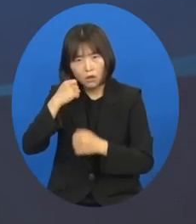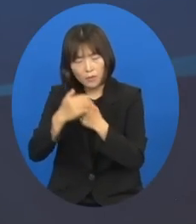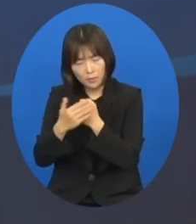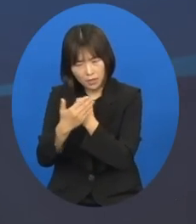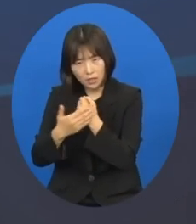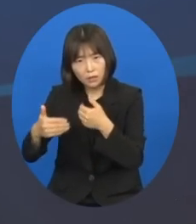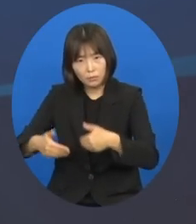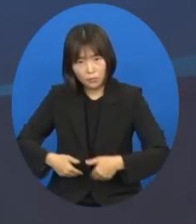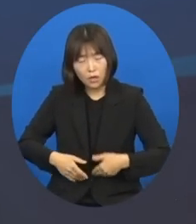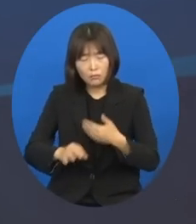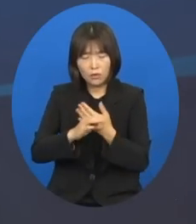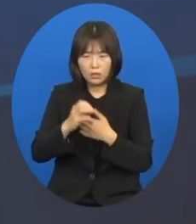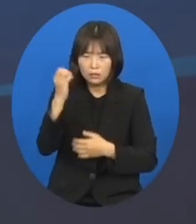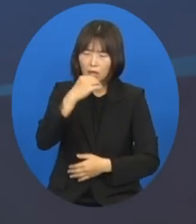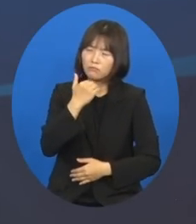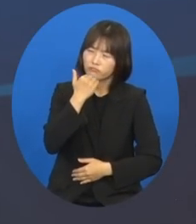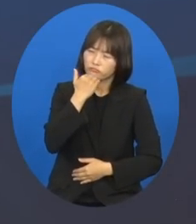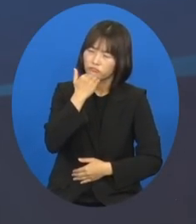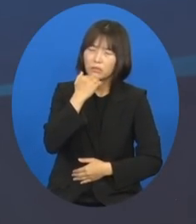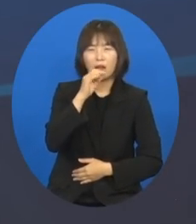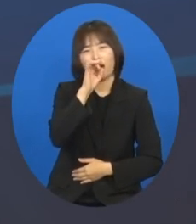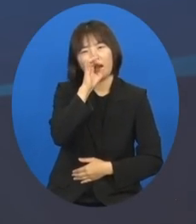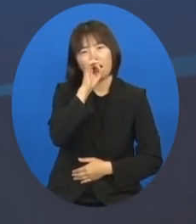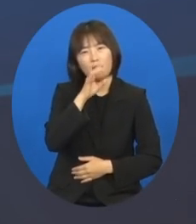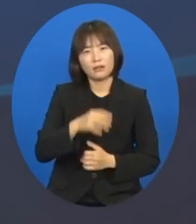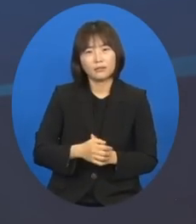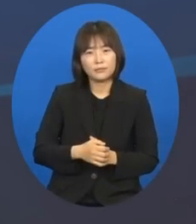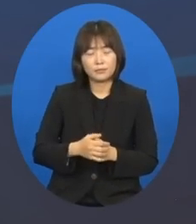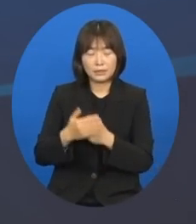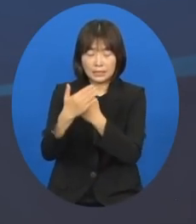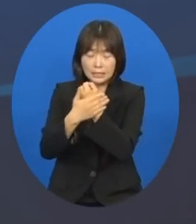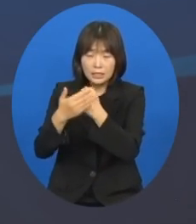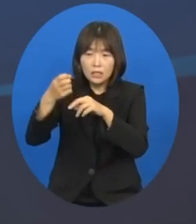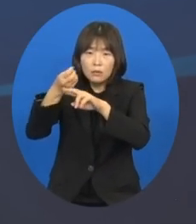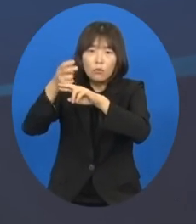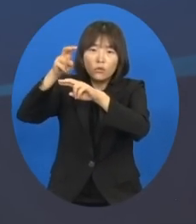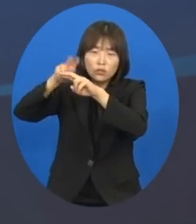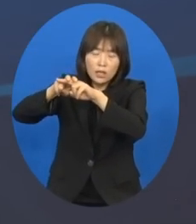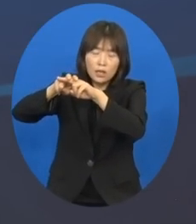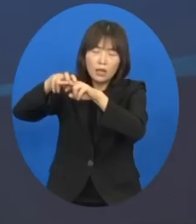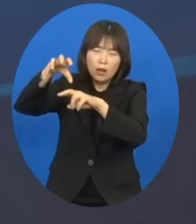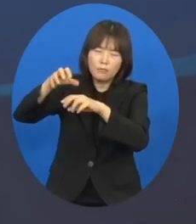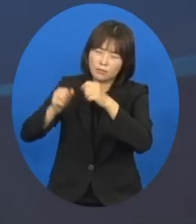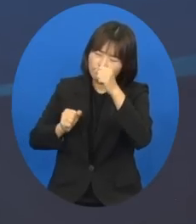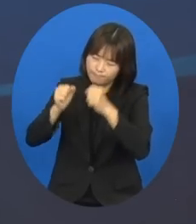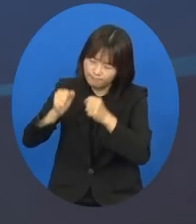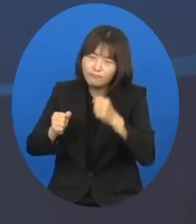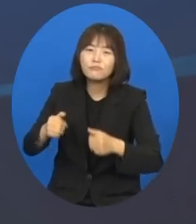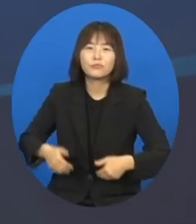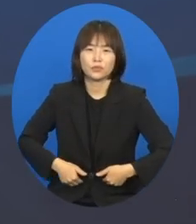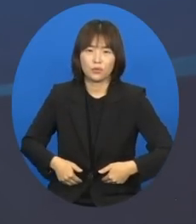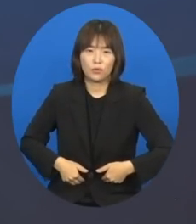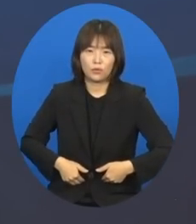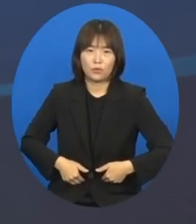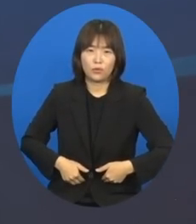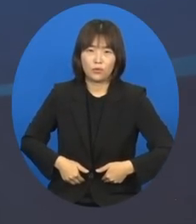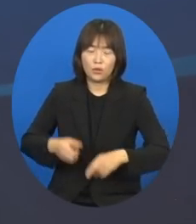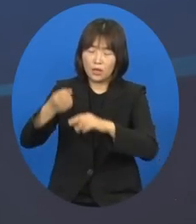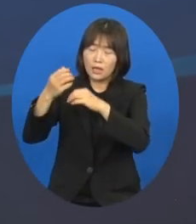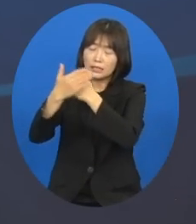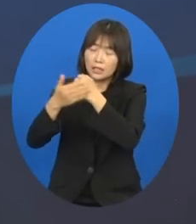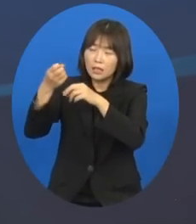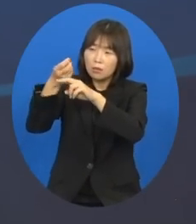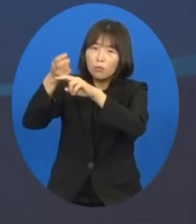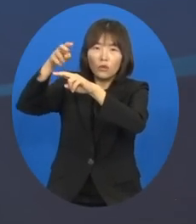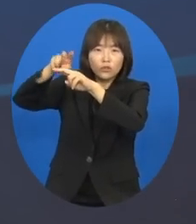필요하다면 기다려서는 안 됩니다 은혜 보좌 앞으로 달려 나가야 합니다 그리고 그 은혜 보좌 앞에서 쏟아지는